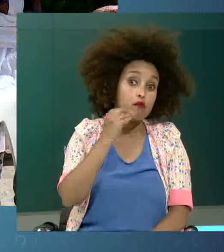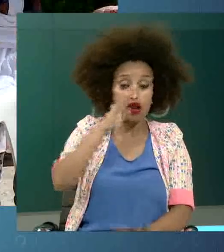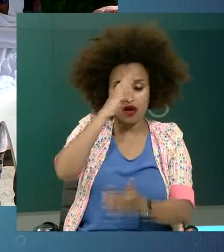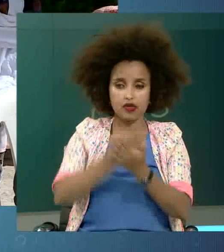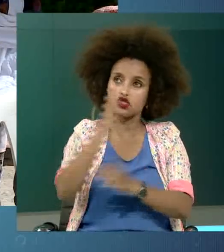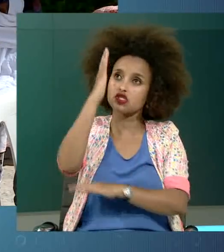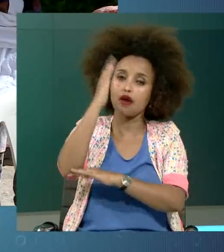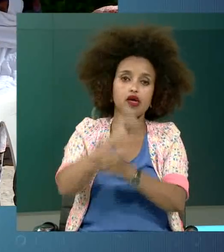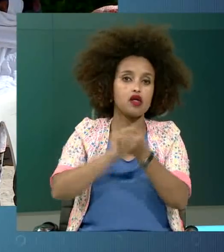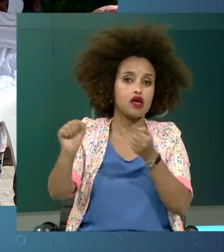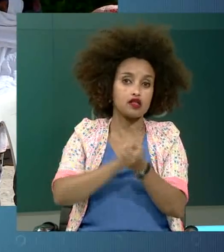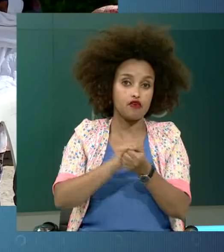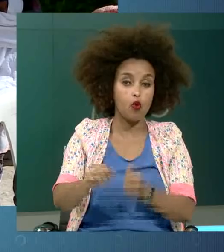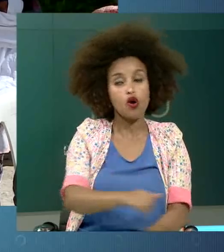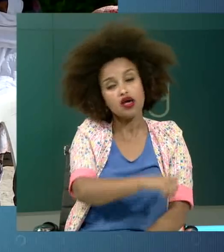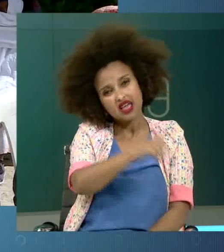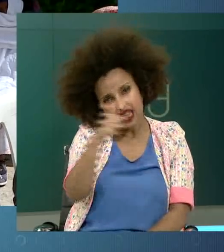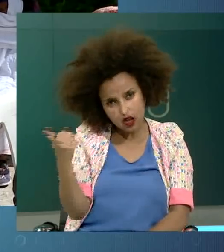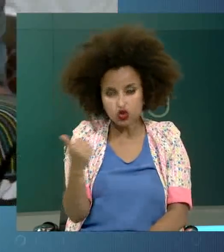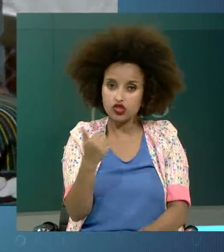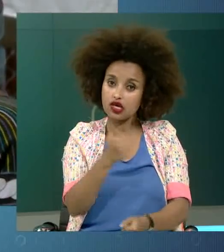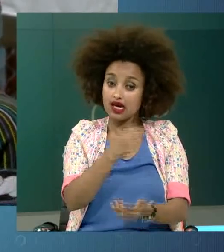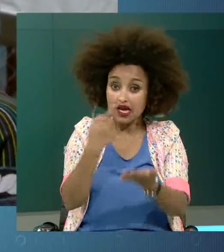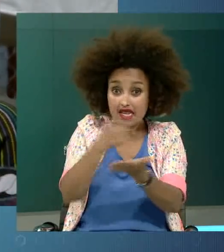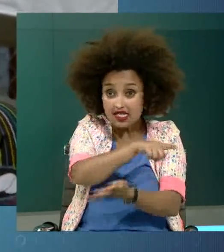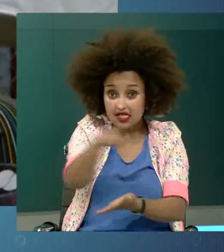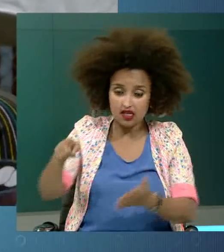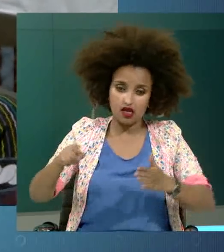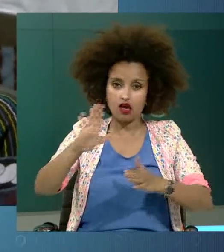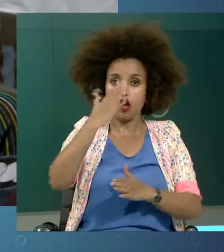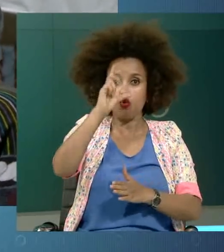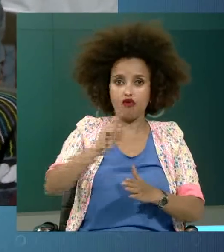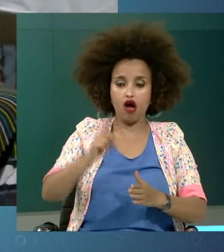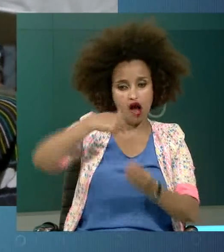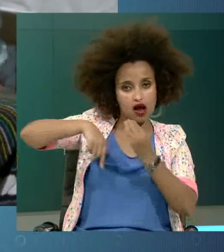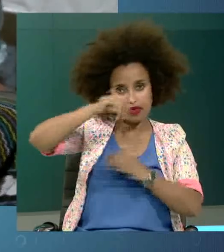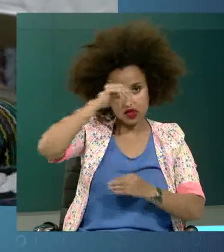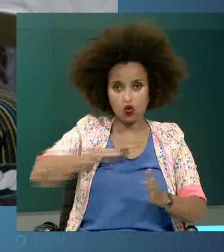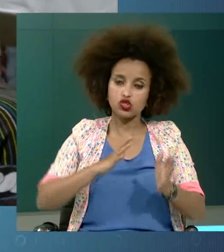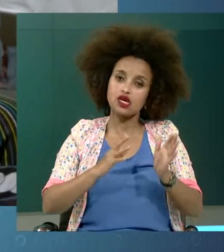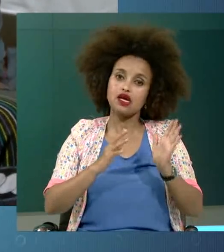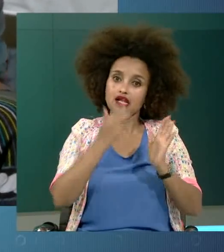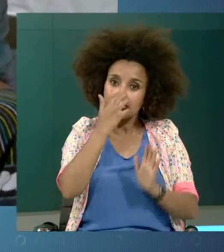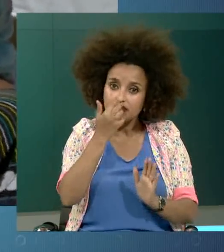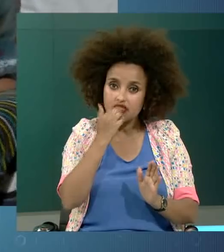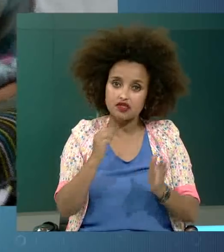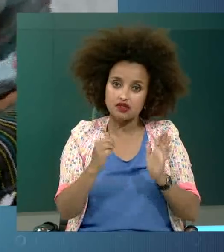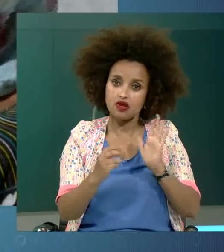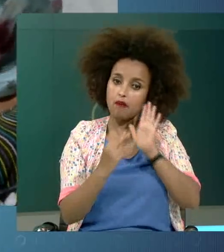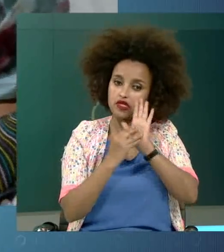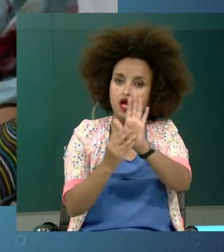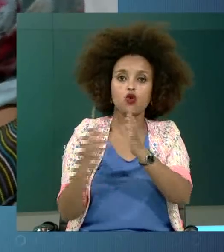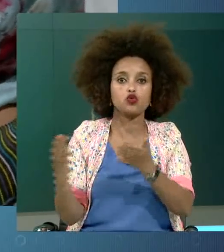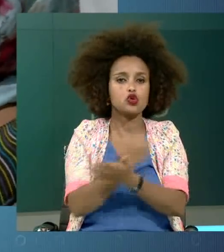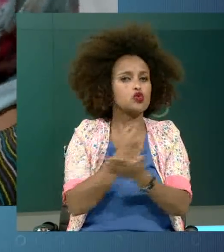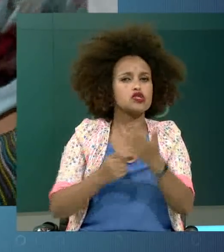ያጥፋው። ለሌሎች ከነዚህ አርያ ይውሰዱ። ከነዚህ ከጎፋ ወጣት አርያና ልምዱን ይውሰዱ። ከዚህ ውጭ